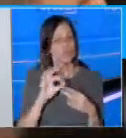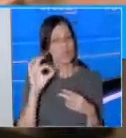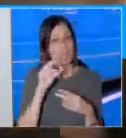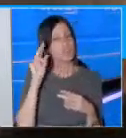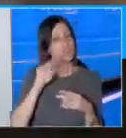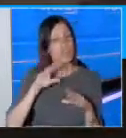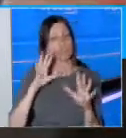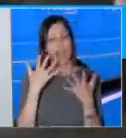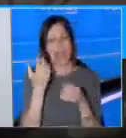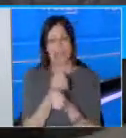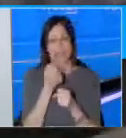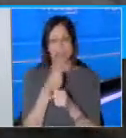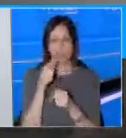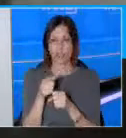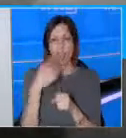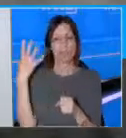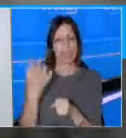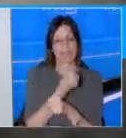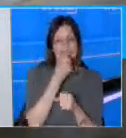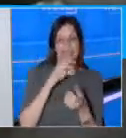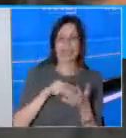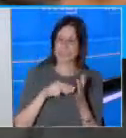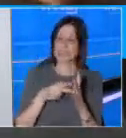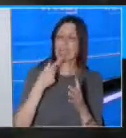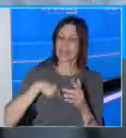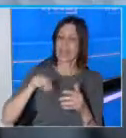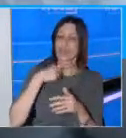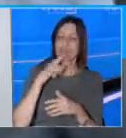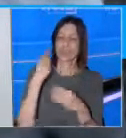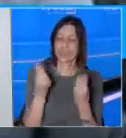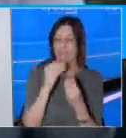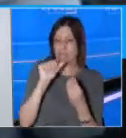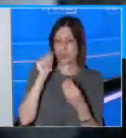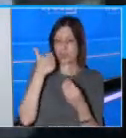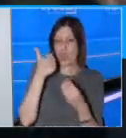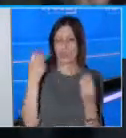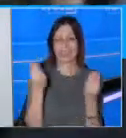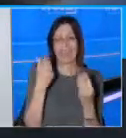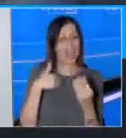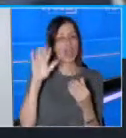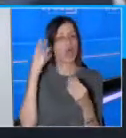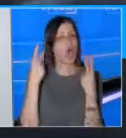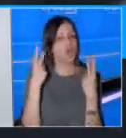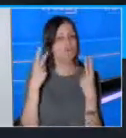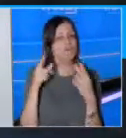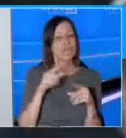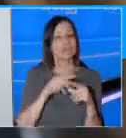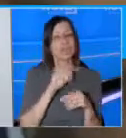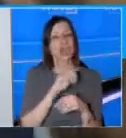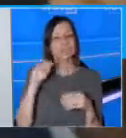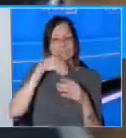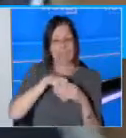לעשות בו ודיברנו עליו. בהישג האסטרטגי עלינו קודם כל, והדבר הכי חשוב לנו הוא סוגיית